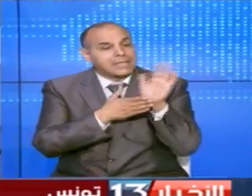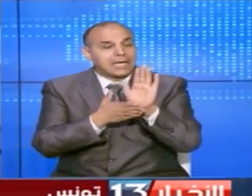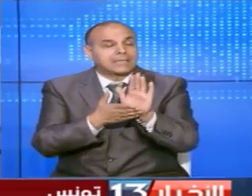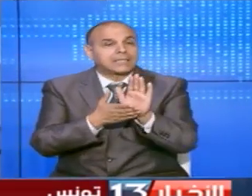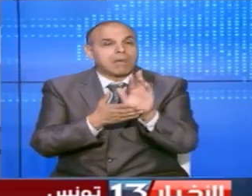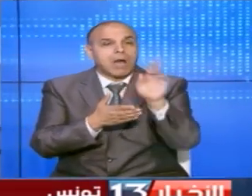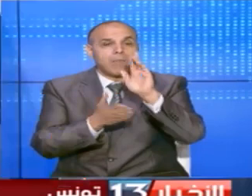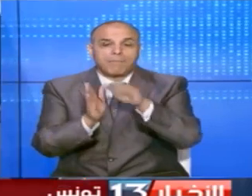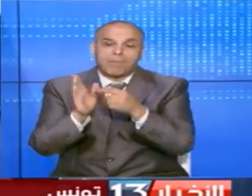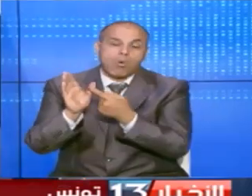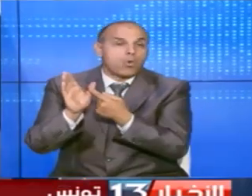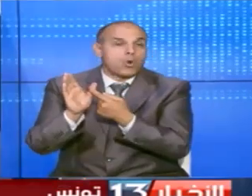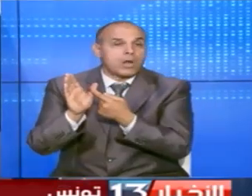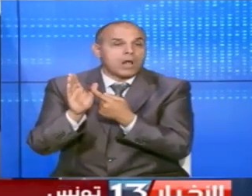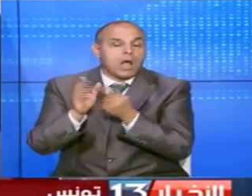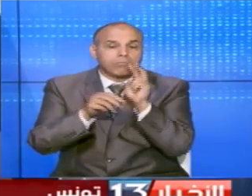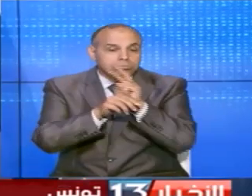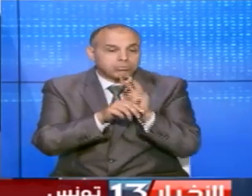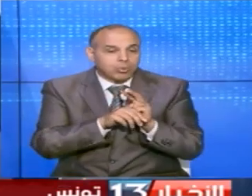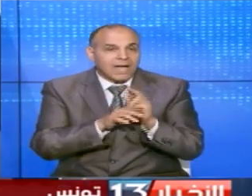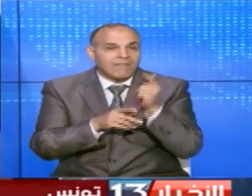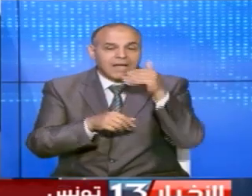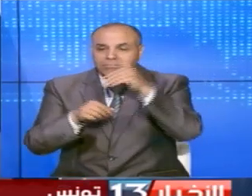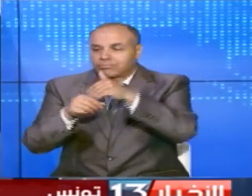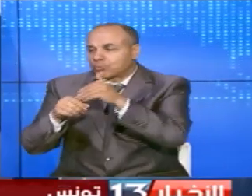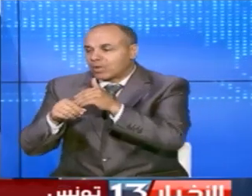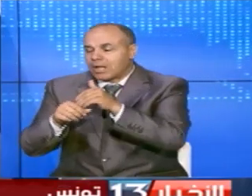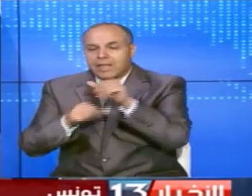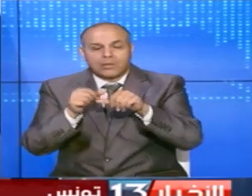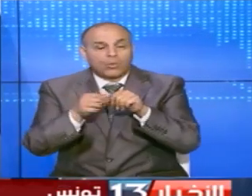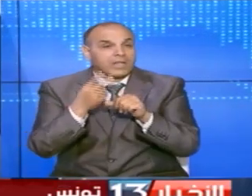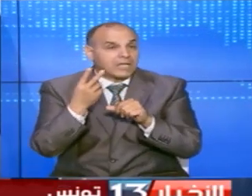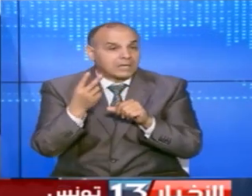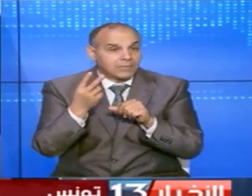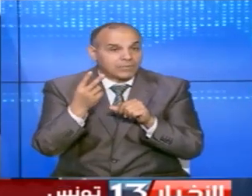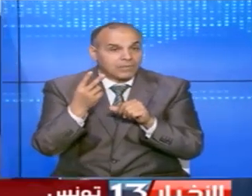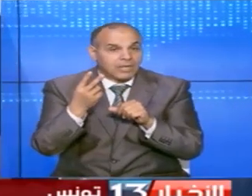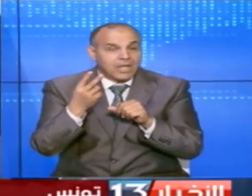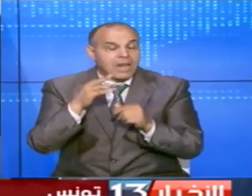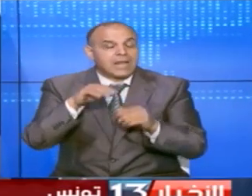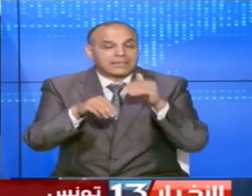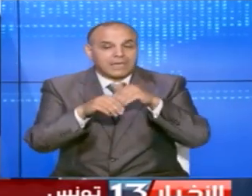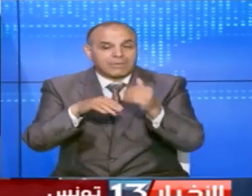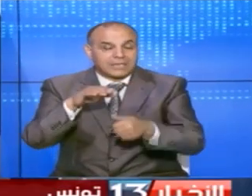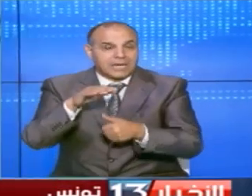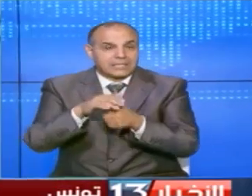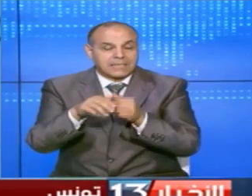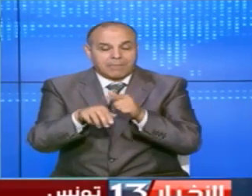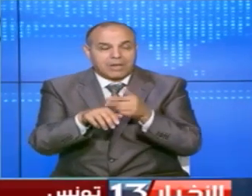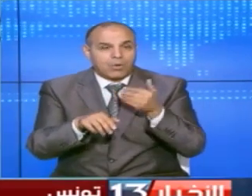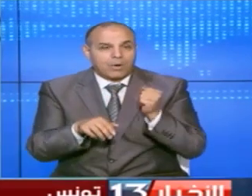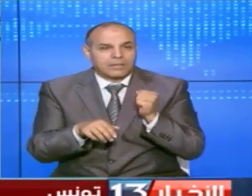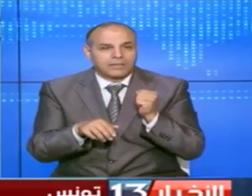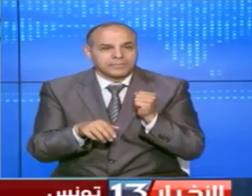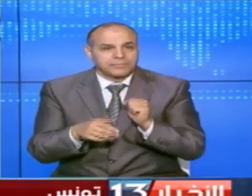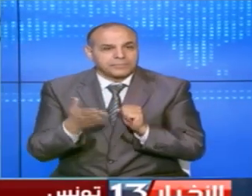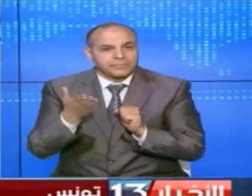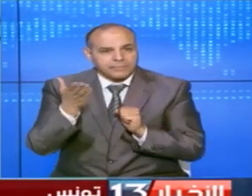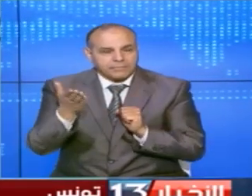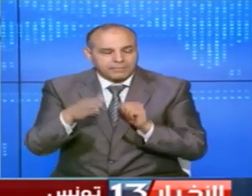تقريرها الاولي حول ملاحظه عمليه الاقتراع للدور الثاني للانتخابات الرئاسيه السابقه لاوانها